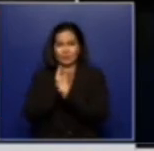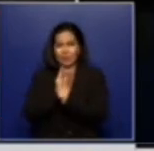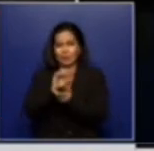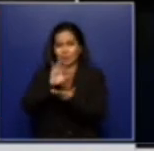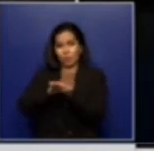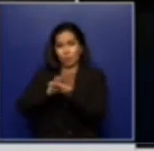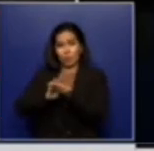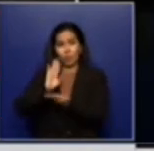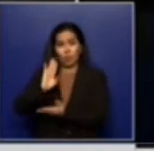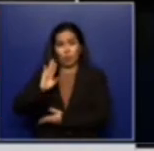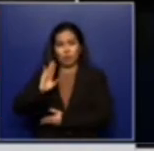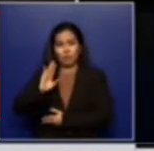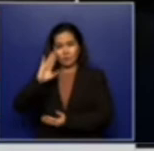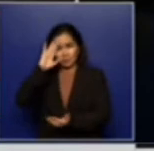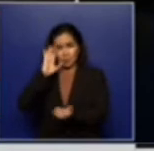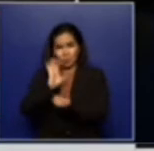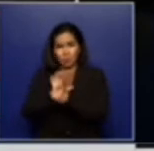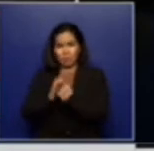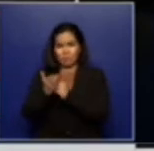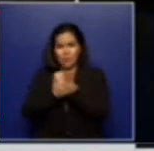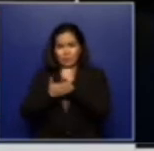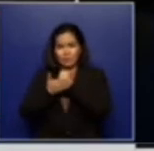ล้านคนจากข้อมูลของป.ป.ส.นะคะยิ่งช่วงหลังสถานการณ์โควิชปัญหาการแพร่ระบาดของยาเสพติดก็จะยิ่งเลวร้ายมากขึ้นเพราะทุกกบาลทั่วโลกเพราะทุกรัฐบาลทั่วโลกประเมินว่าสถานการณ์เศรษฐกิจทั่วโลกจะตกต่ำและอาจจะมีคนตกงานเพิ่มมากขึ้นเป็นประวัติการณ์ปัจจัยเรื่องการไม่มีงานทำกับปัญหายาเสพติดนั้นมีความสำคัญต่อกันอย่างมีนัยยะสำคัญนั่นคือคนบ้างงานมีแนวโน้มสูงที่จะเข้าไปยุ่งเกี่ยวกับยาเสพติดมากขึ้นซึ่งเมื่อดูสถิติผู้ติดยาของประเทศไทยเอง